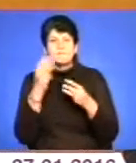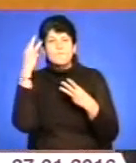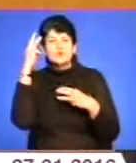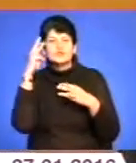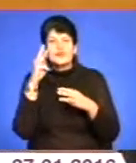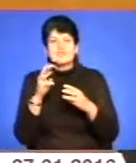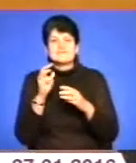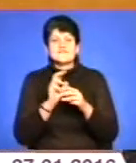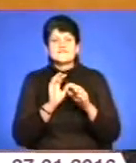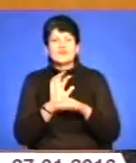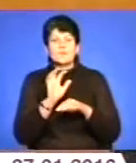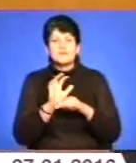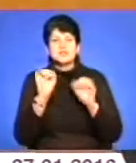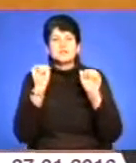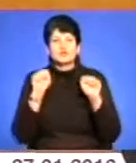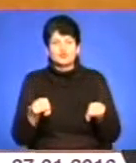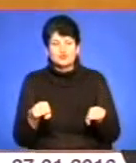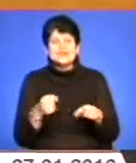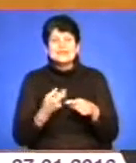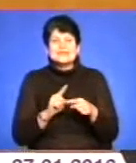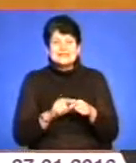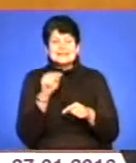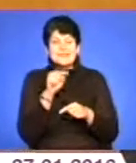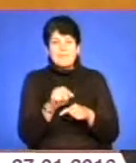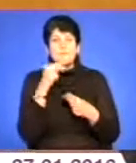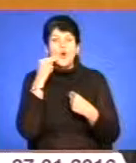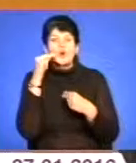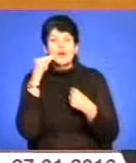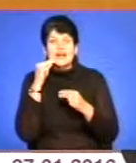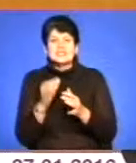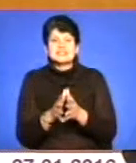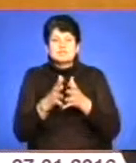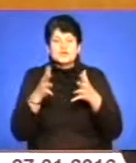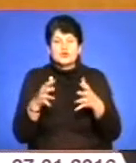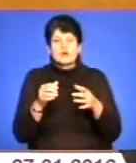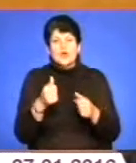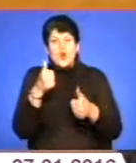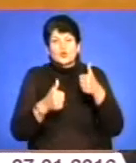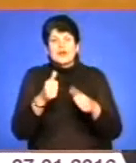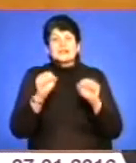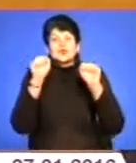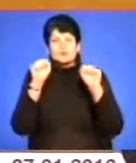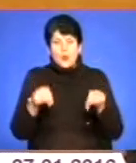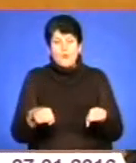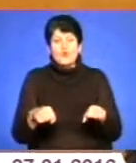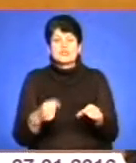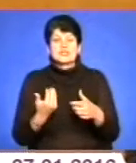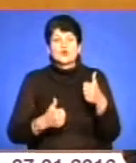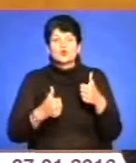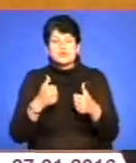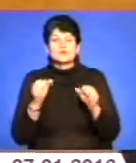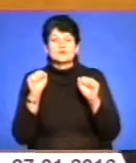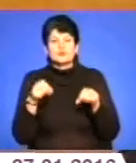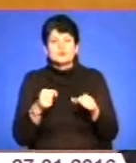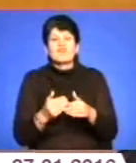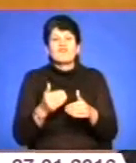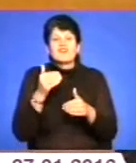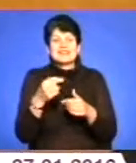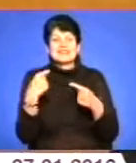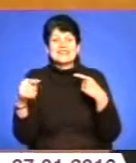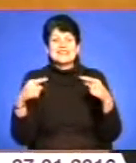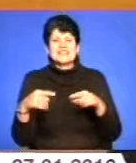виробничі потужності, цим самим покращивши, збільшивши конкурентоспроможність і спроможність вийти на інші ринки